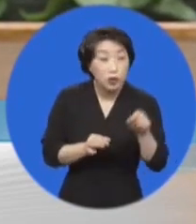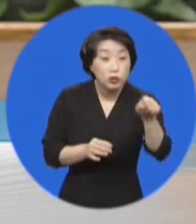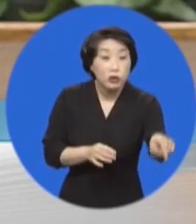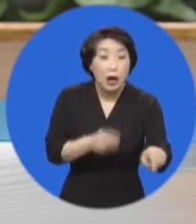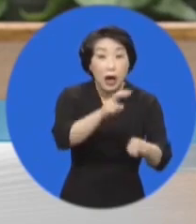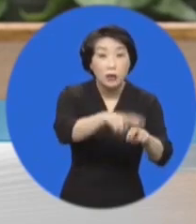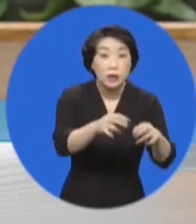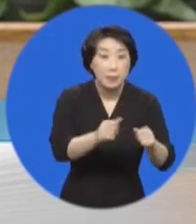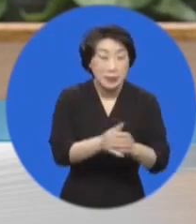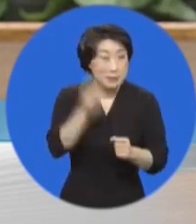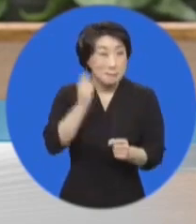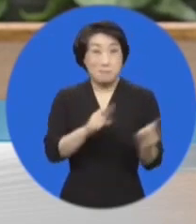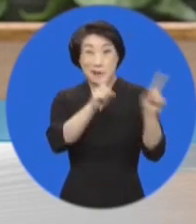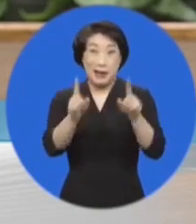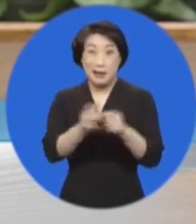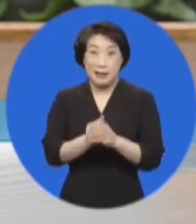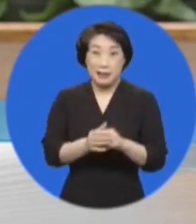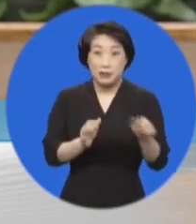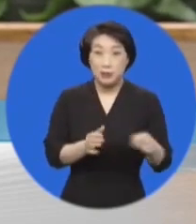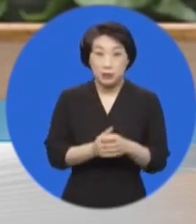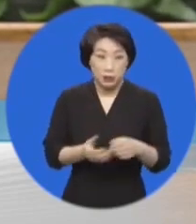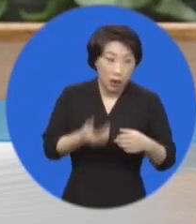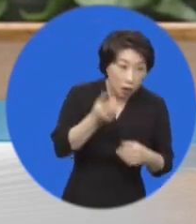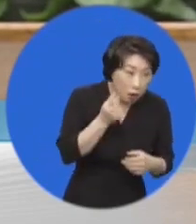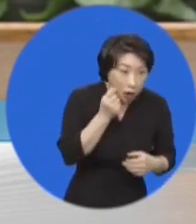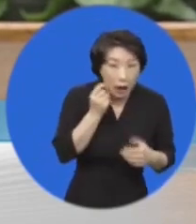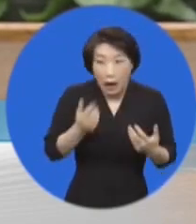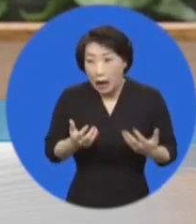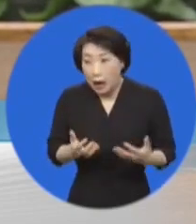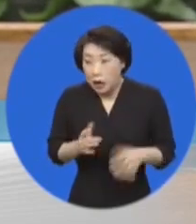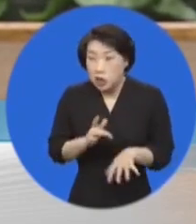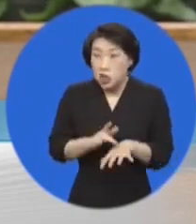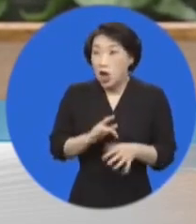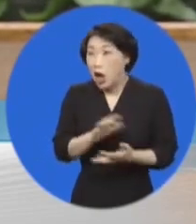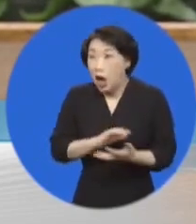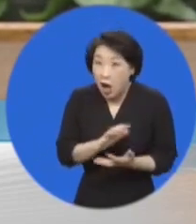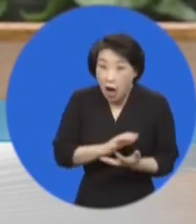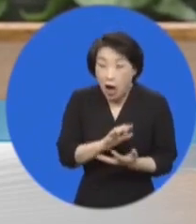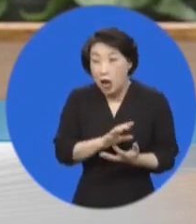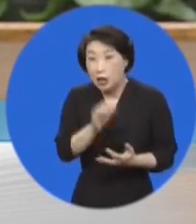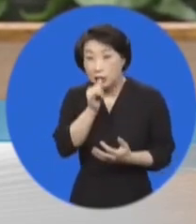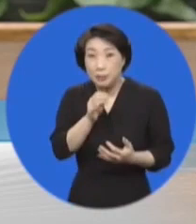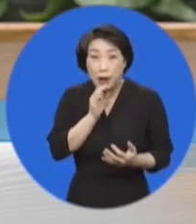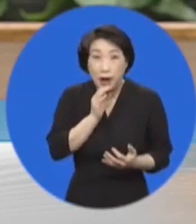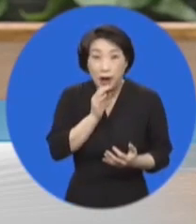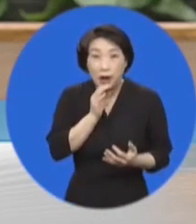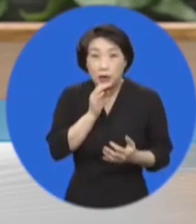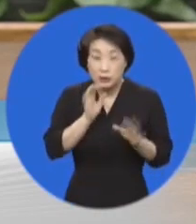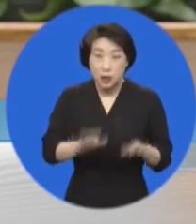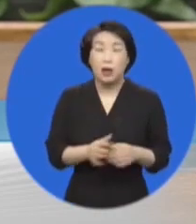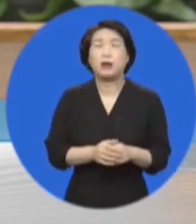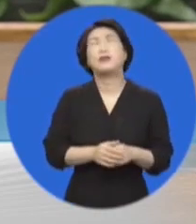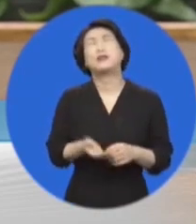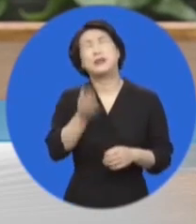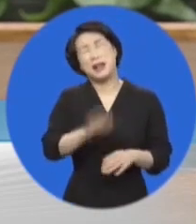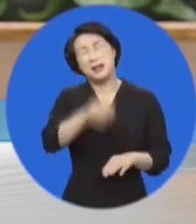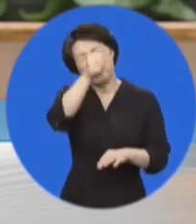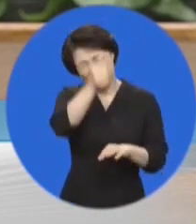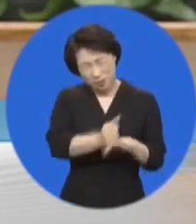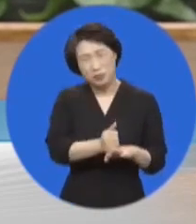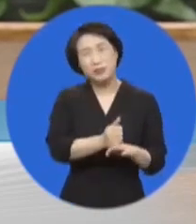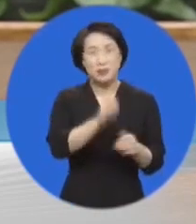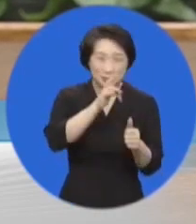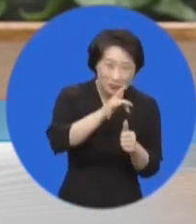또 뒷사람이 정신 바짝 차도 갈 데 없게 만들어버렸습니다. 그래야 참상 몸에서 빠져나가 버려야 된다, 이